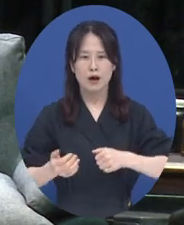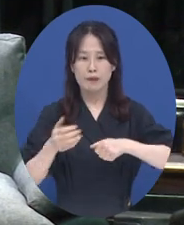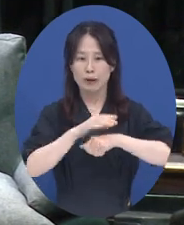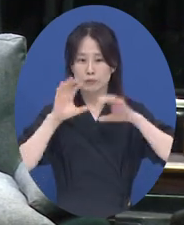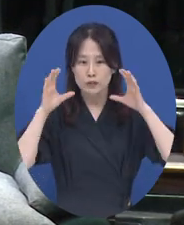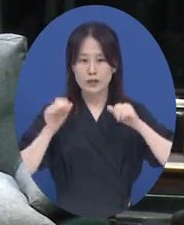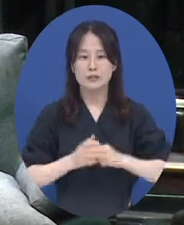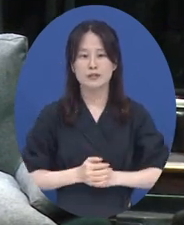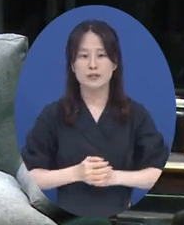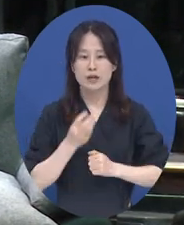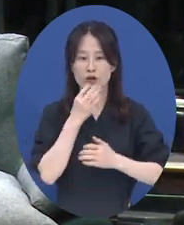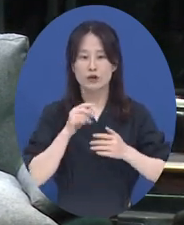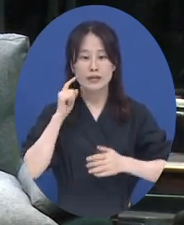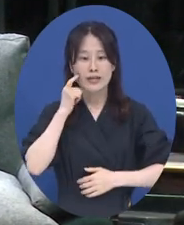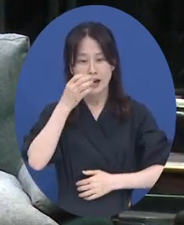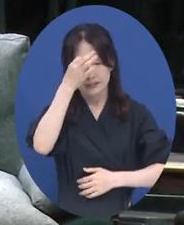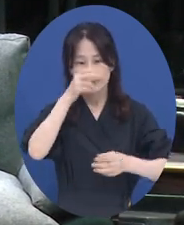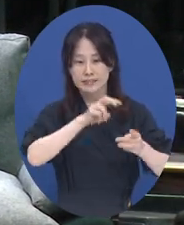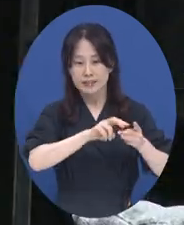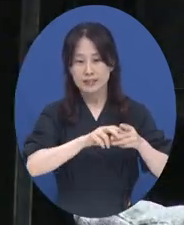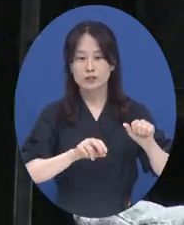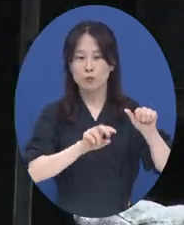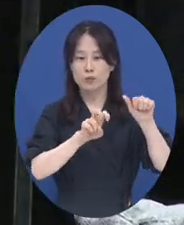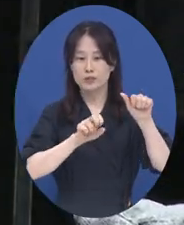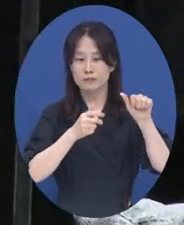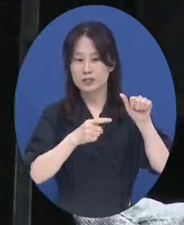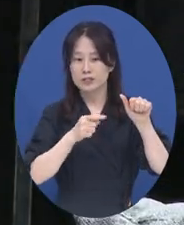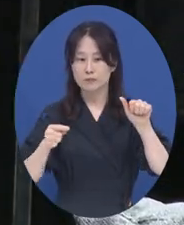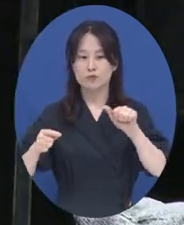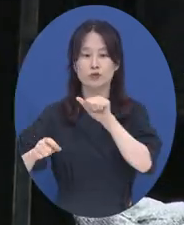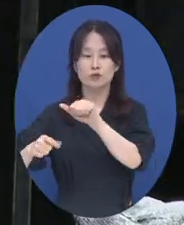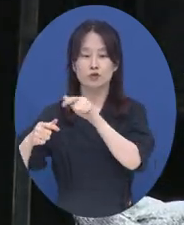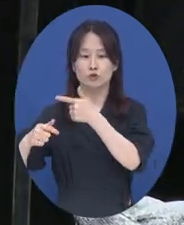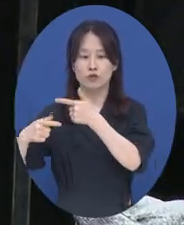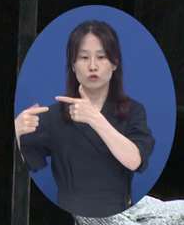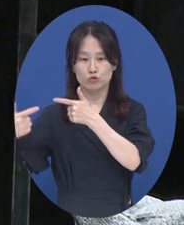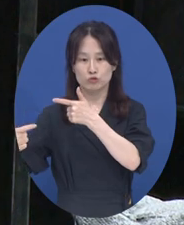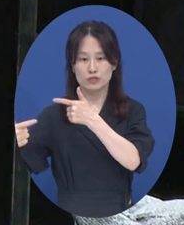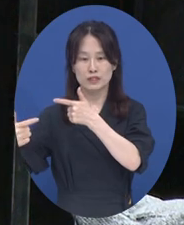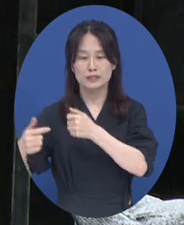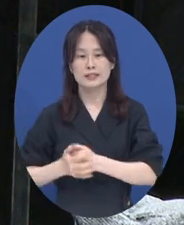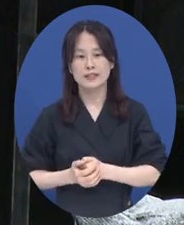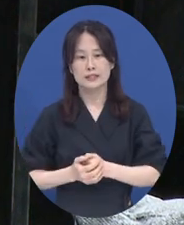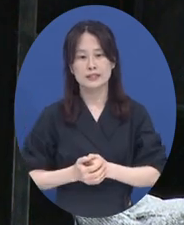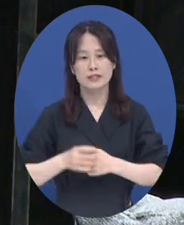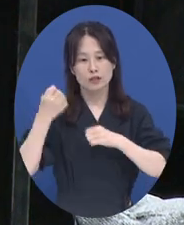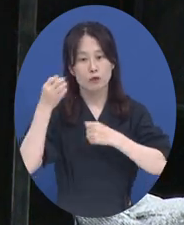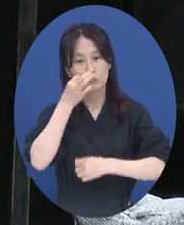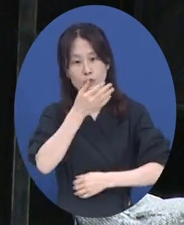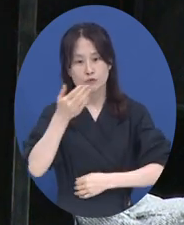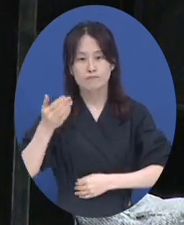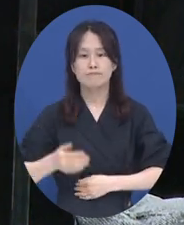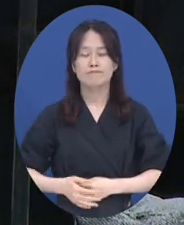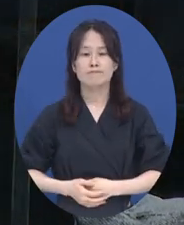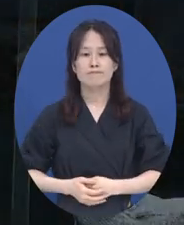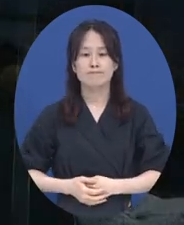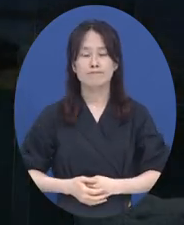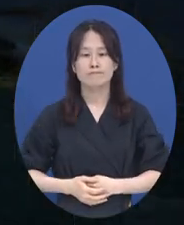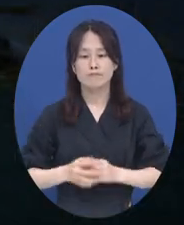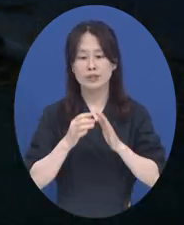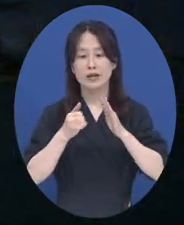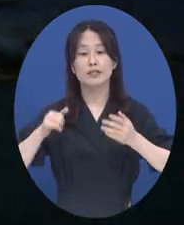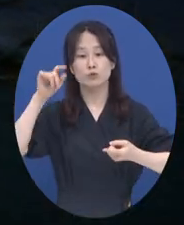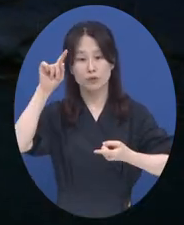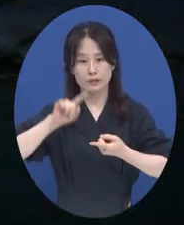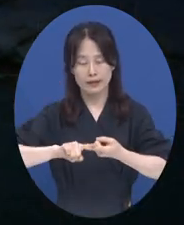아이는 경기 아트센터에서 5월 27일부터 6월 6일까지 관객들을 맞습니다. 가족에